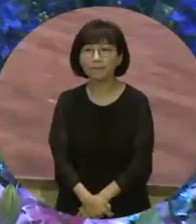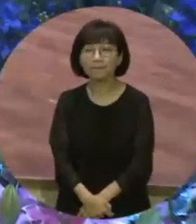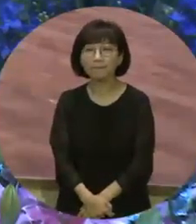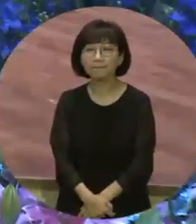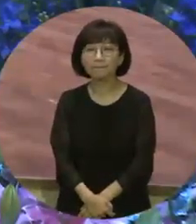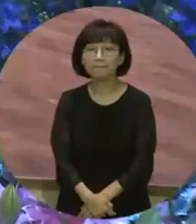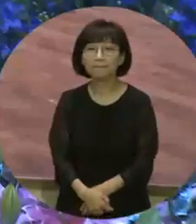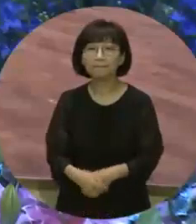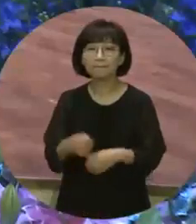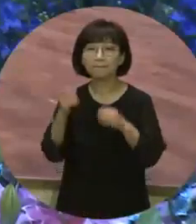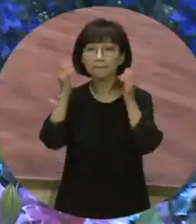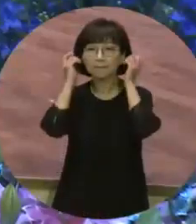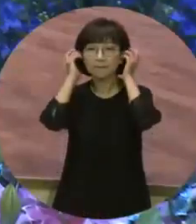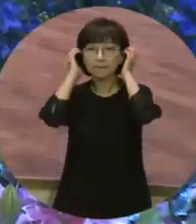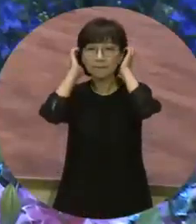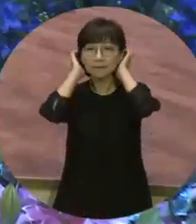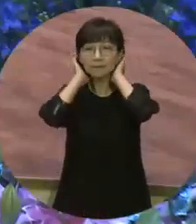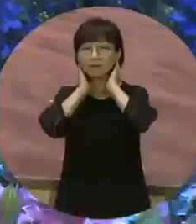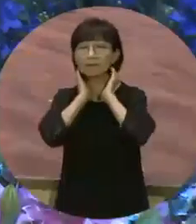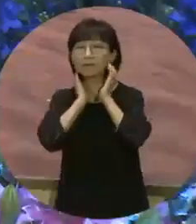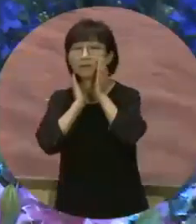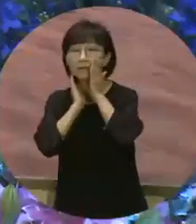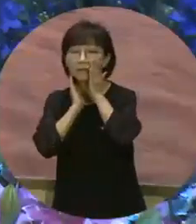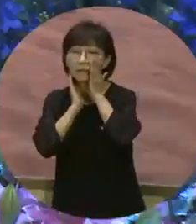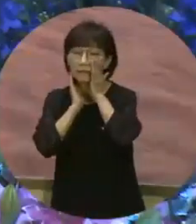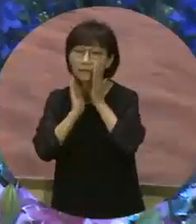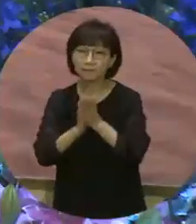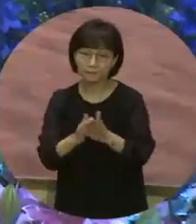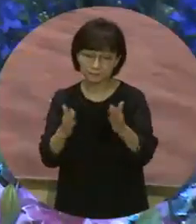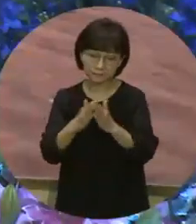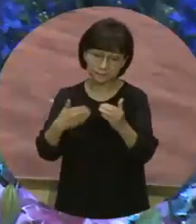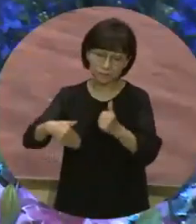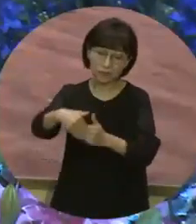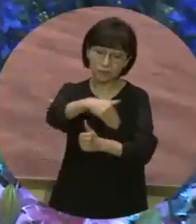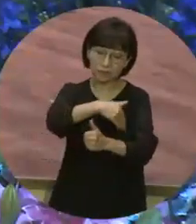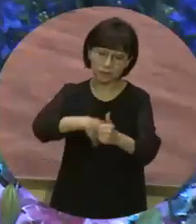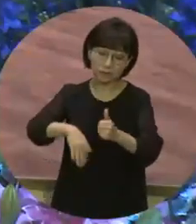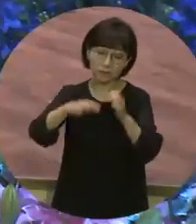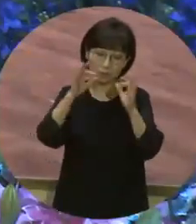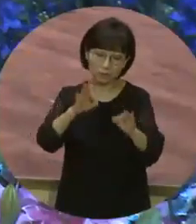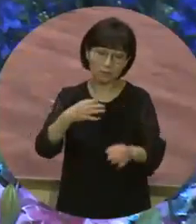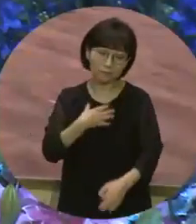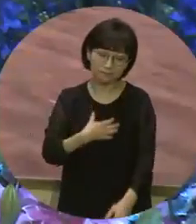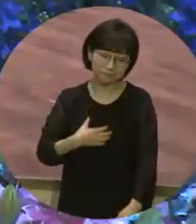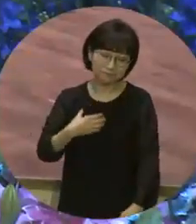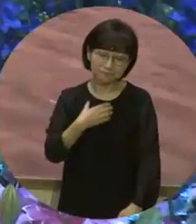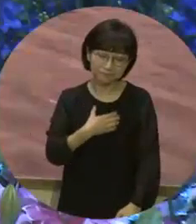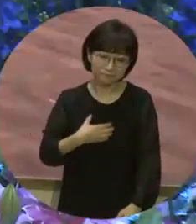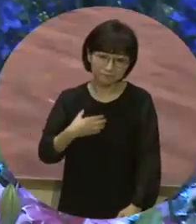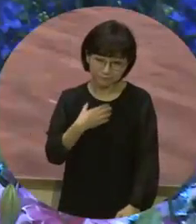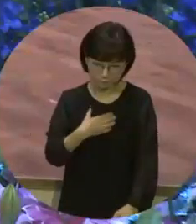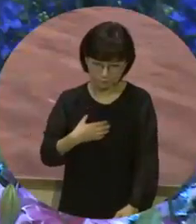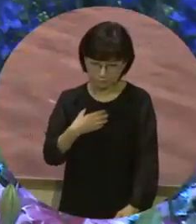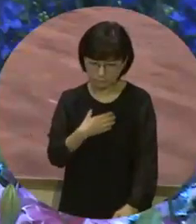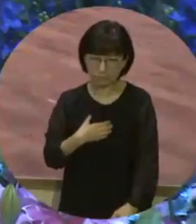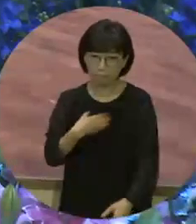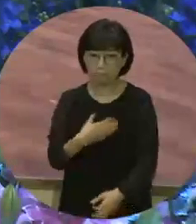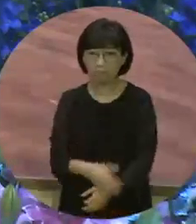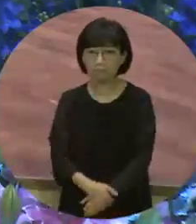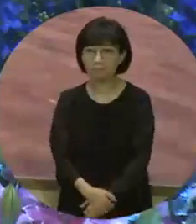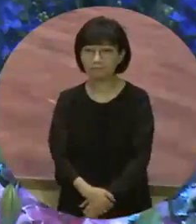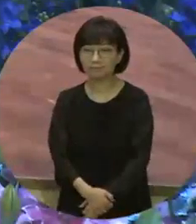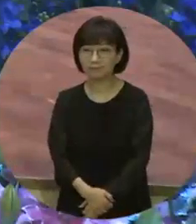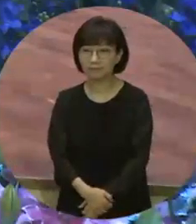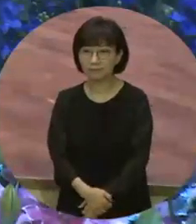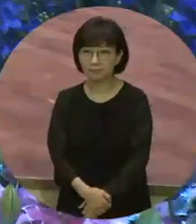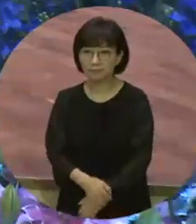환경 쳐다보고 앞뒤 보면 참 근심 걱정 24시간 해야 될 사람들이 이렇게 하나님